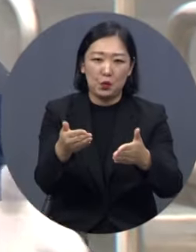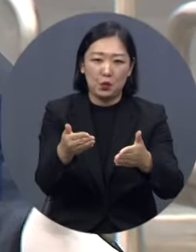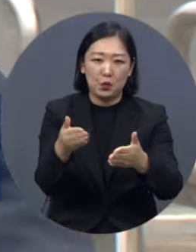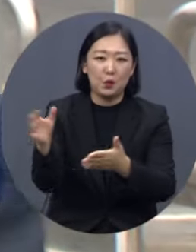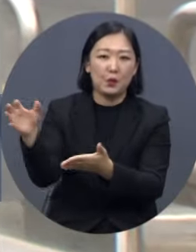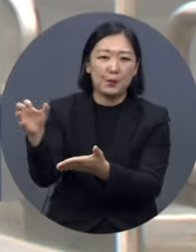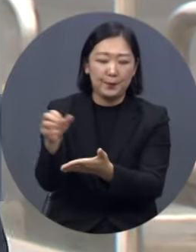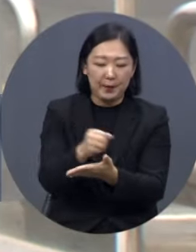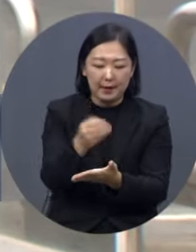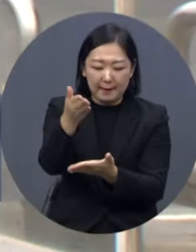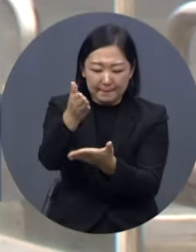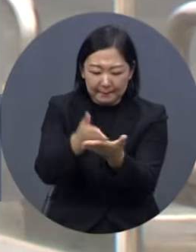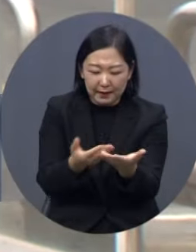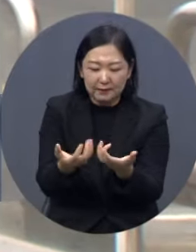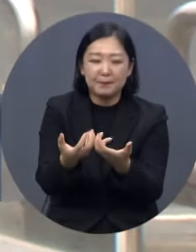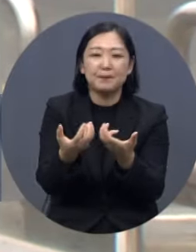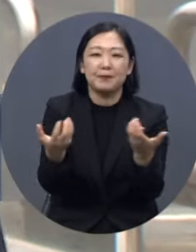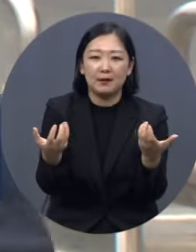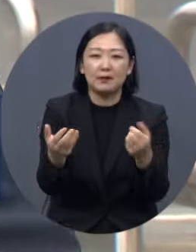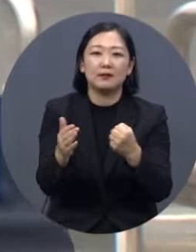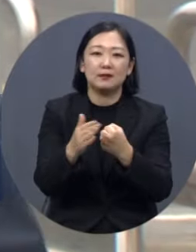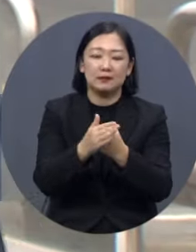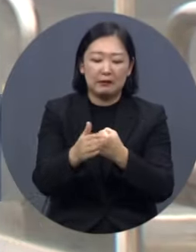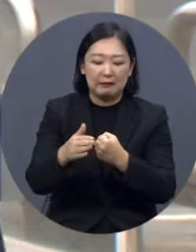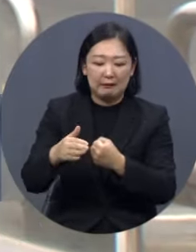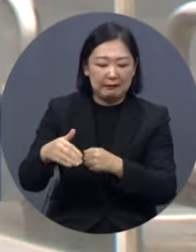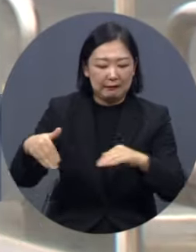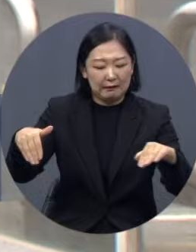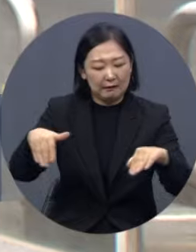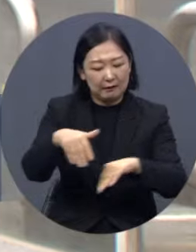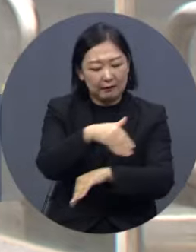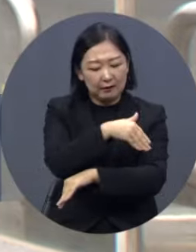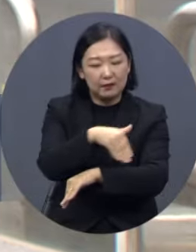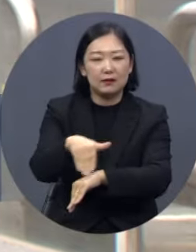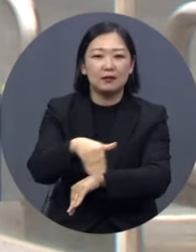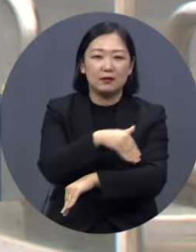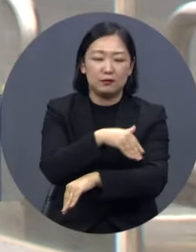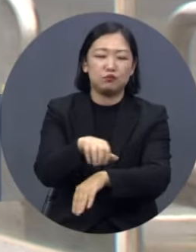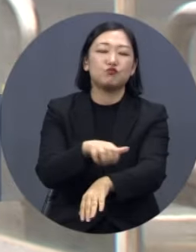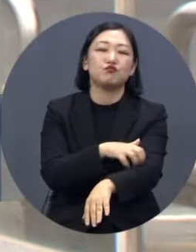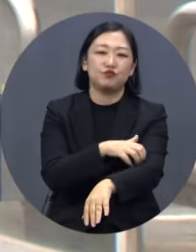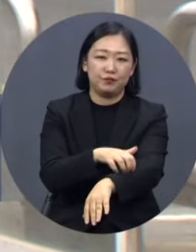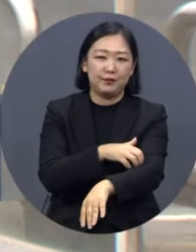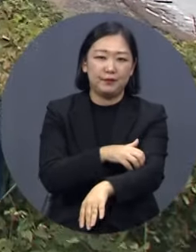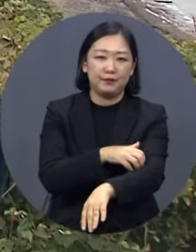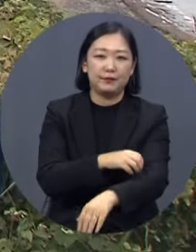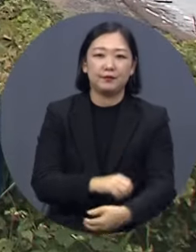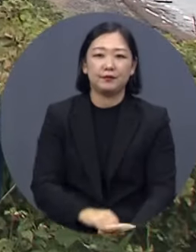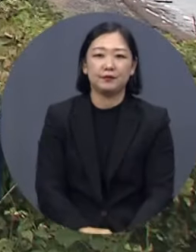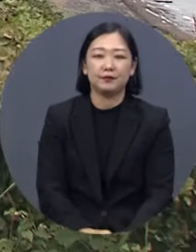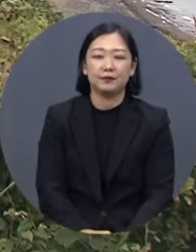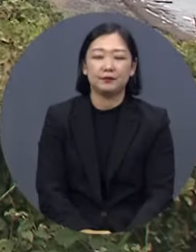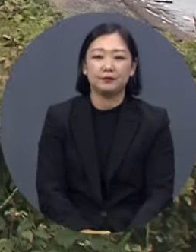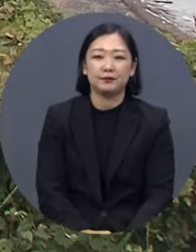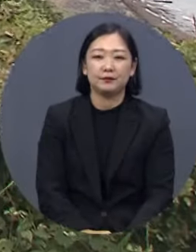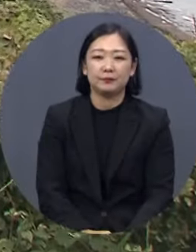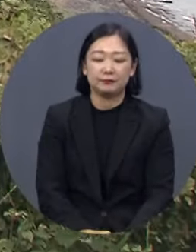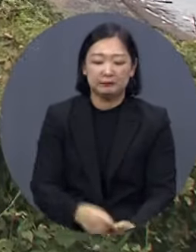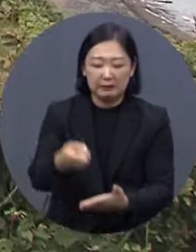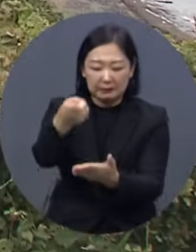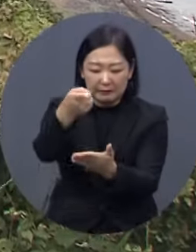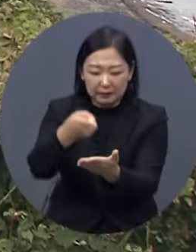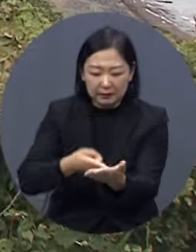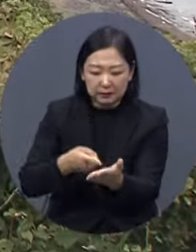도로에서 반을 나누다 보니까 다니기가 통행이 상당히 불편을 좀 느끼는 것 같습니다. 선만